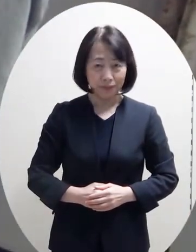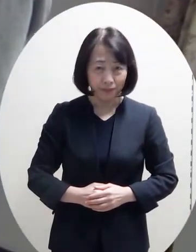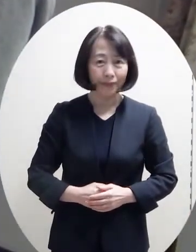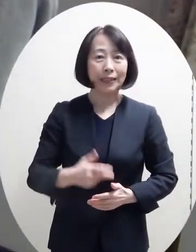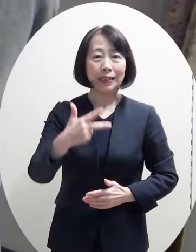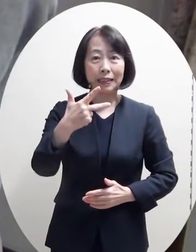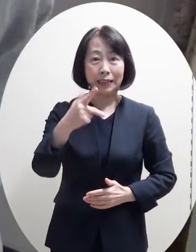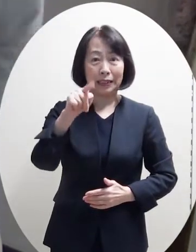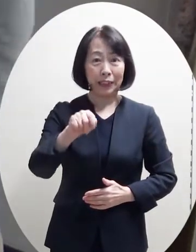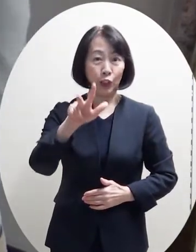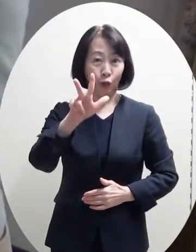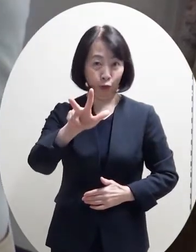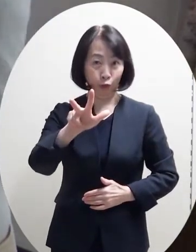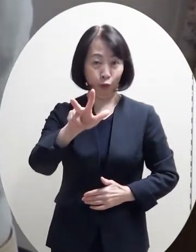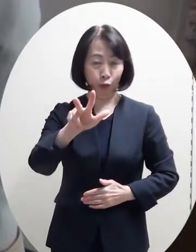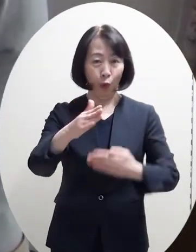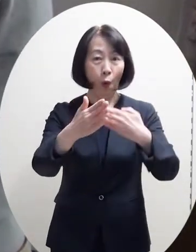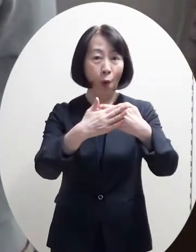このシールを